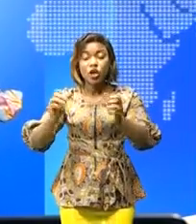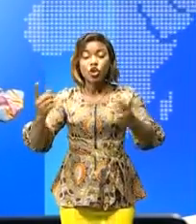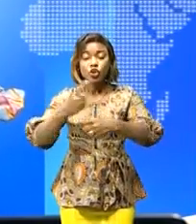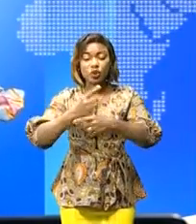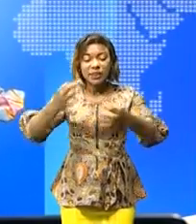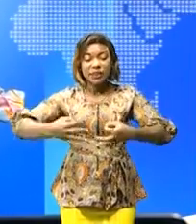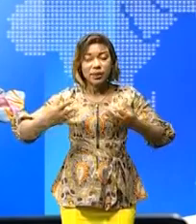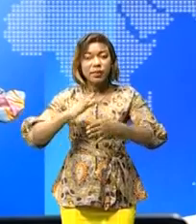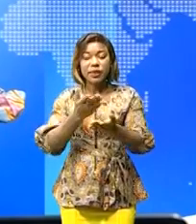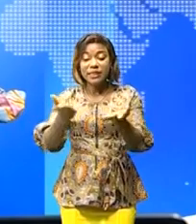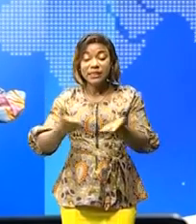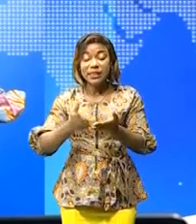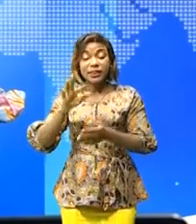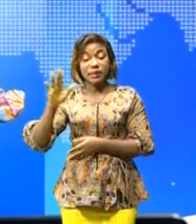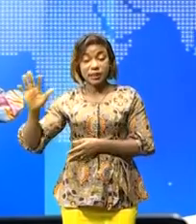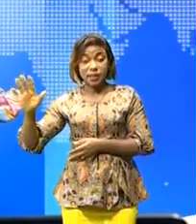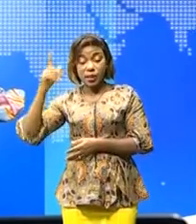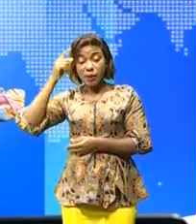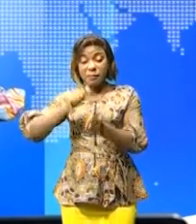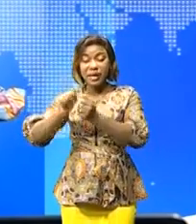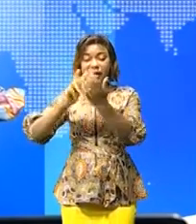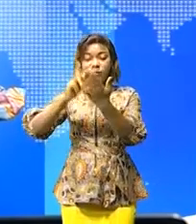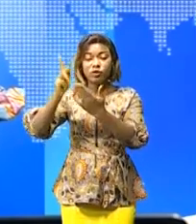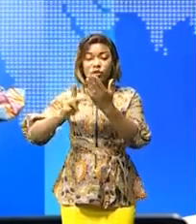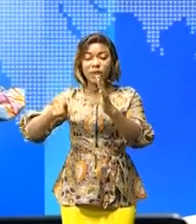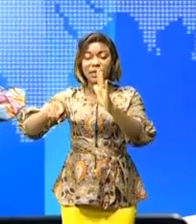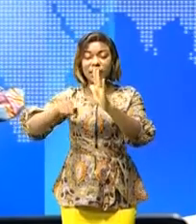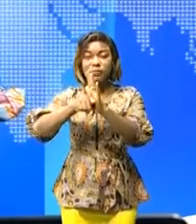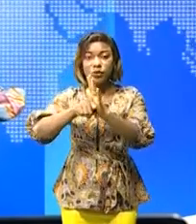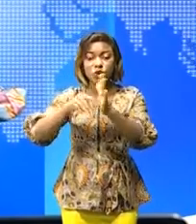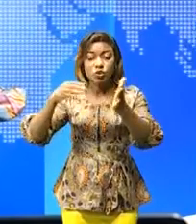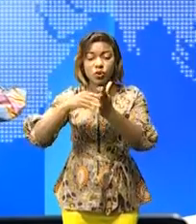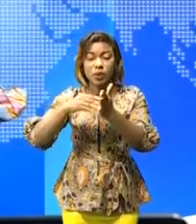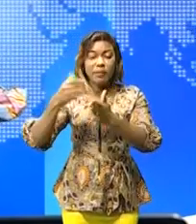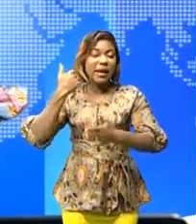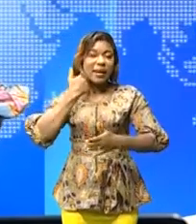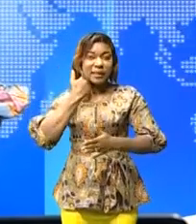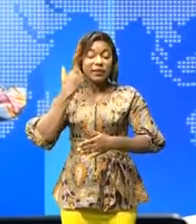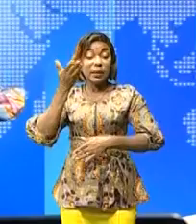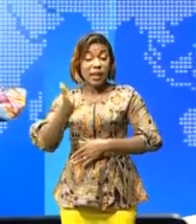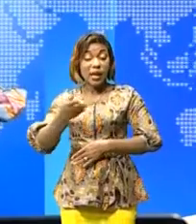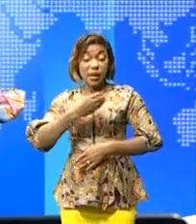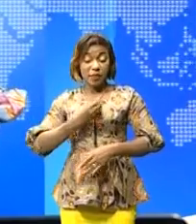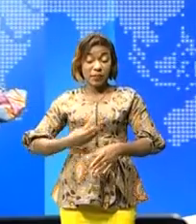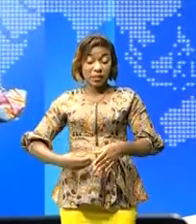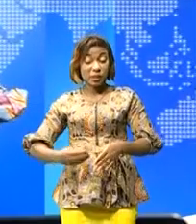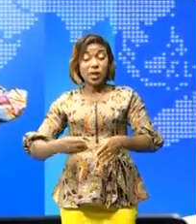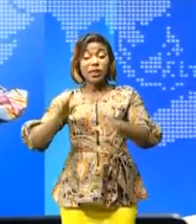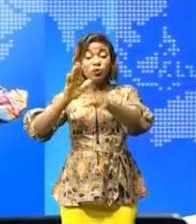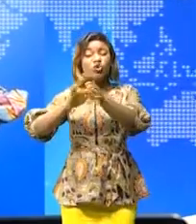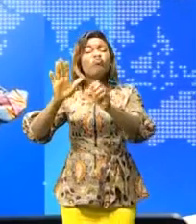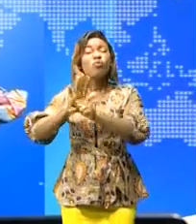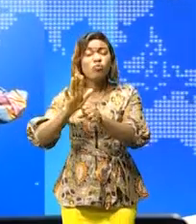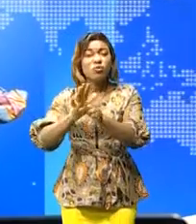Kinshasa par une projection du projet de la riposte contre la menace de cette maladie virale. Il s'agit de